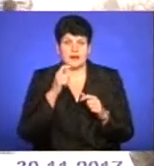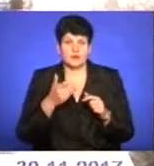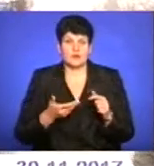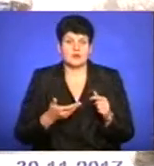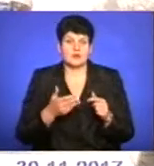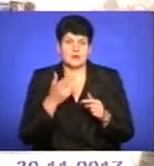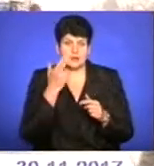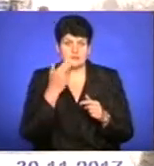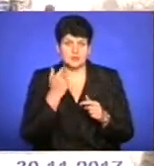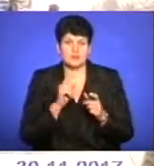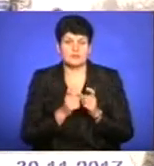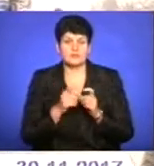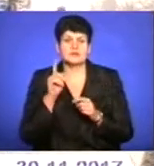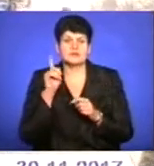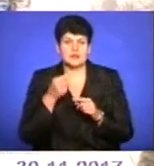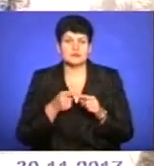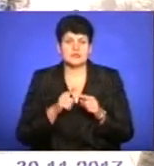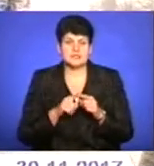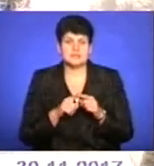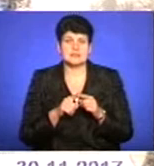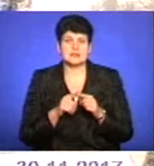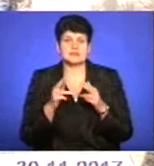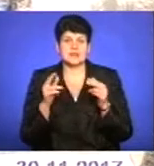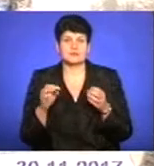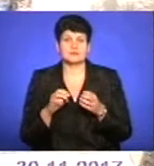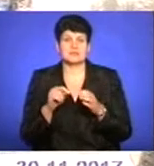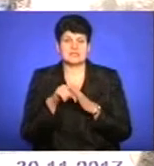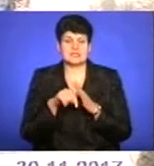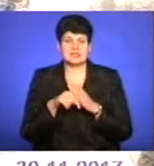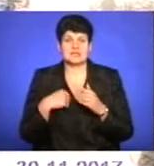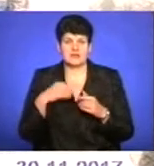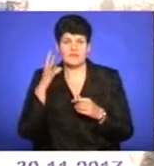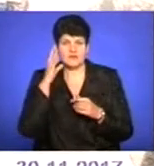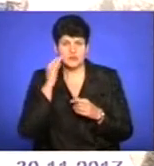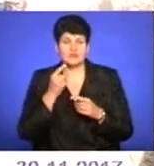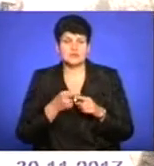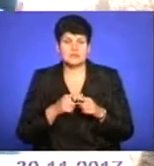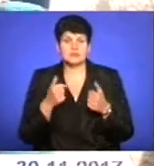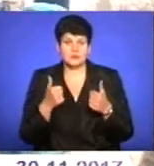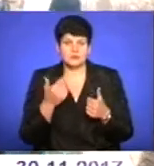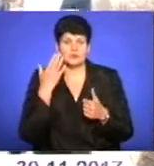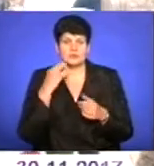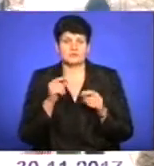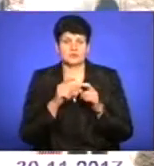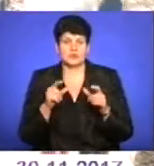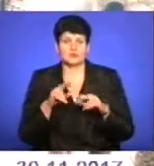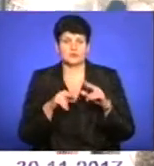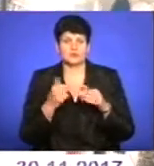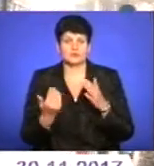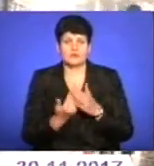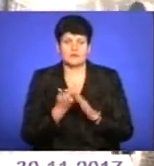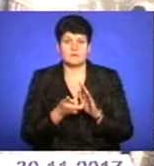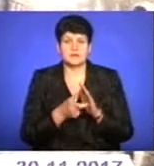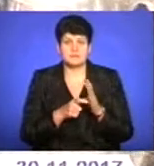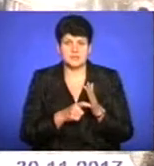лікарем. І знаю про той замок зсередини. Я вважаю, що це гарно, коли школі побудують нове приміщення, знаю, що вже